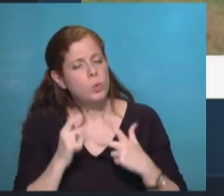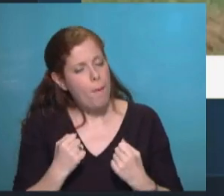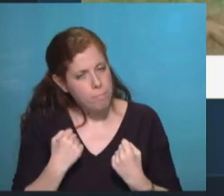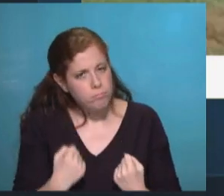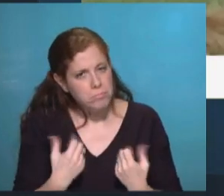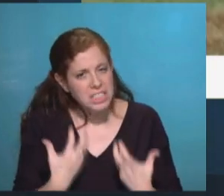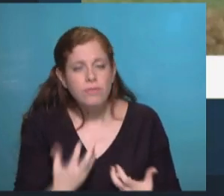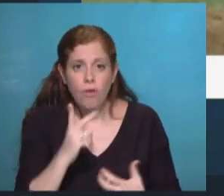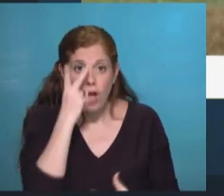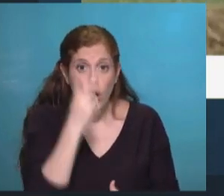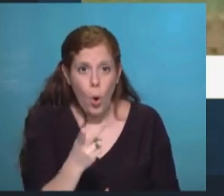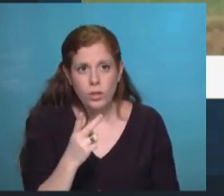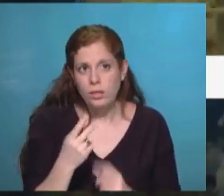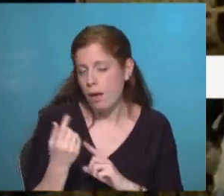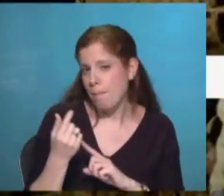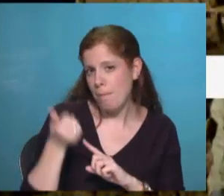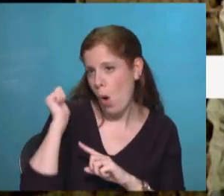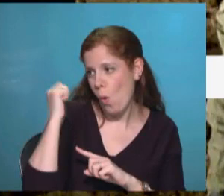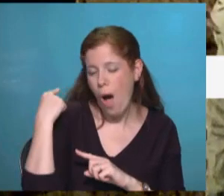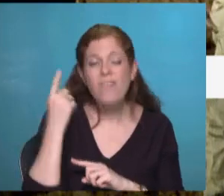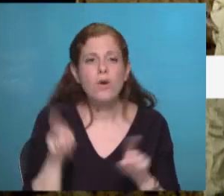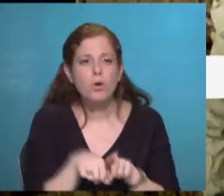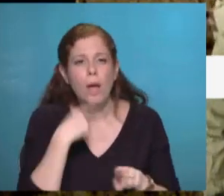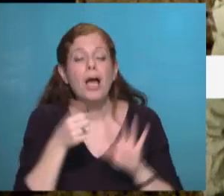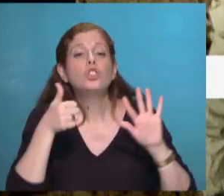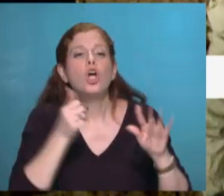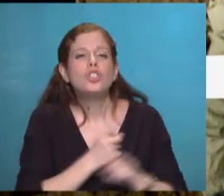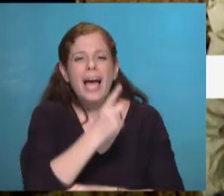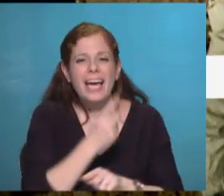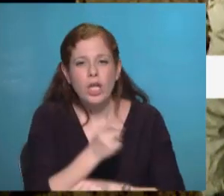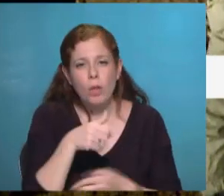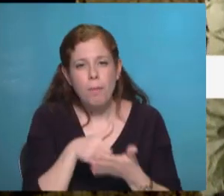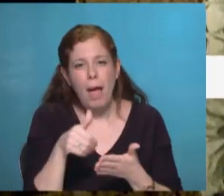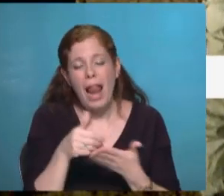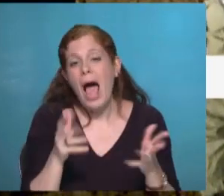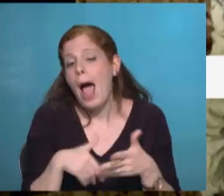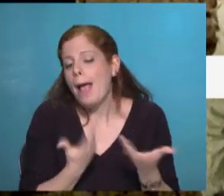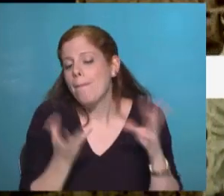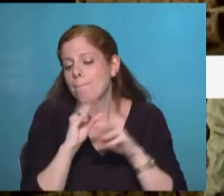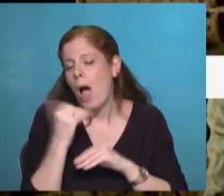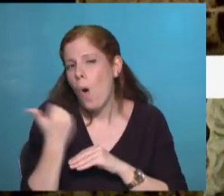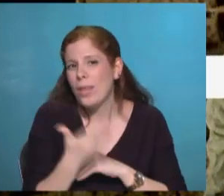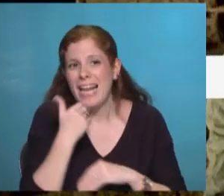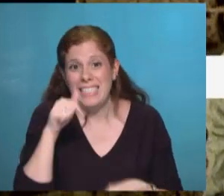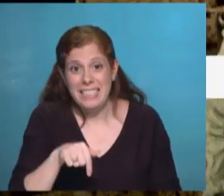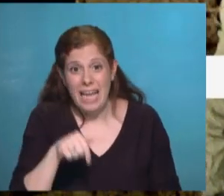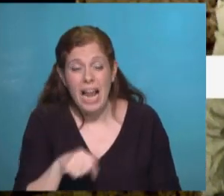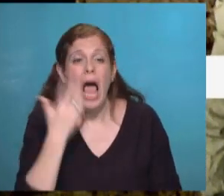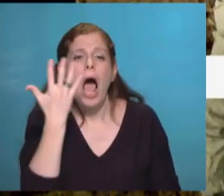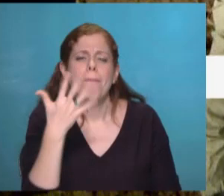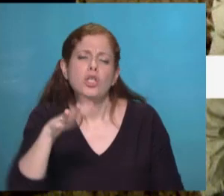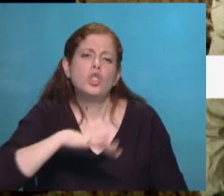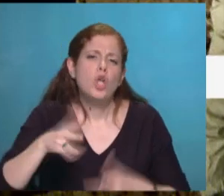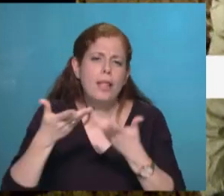יכולים באמת לראות את זה מאחוריי. וכמו שאמרת, 6 רקטות נורות לשטח ישראל במהלך היממה האחרונה, 5 רקטות שנופלות משטחים